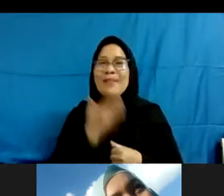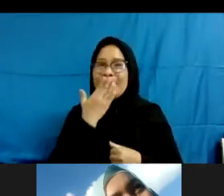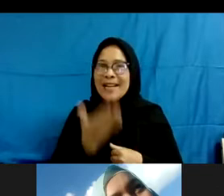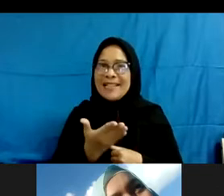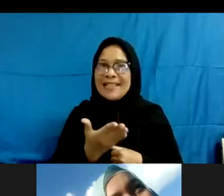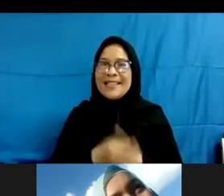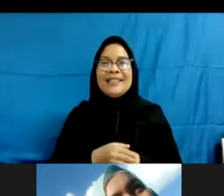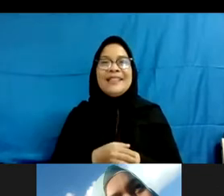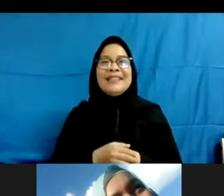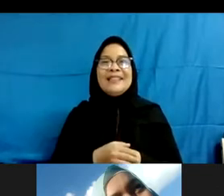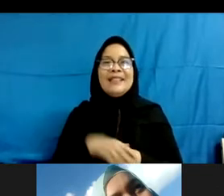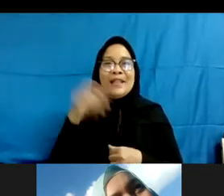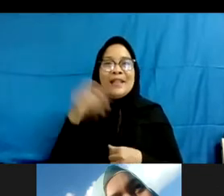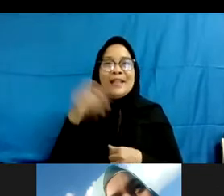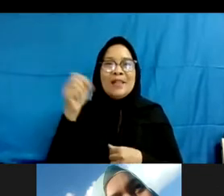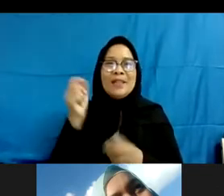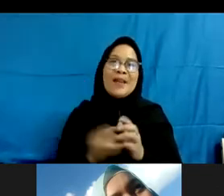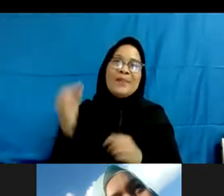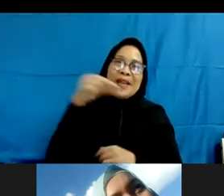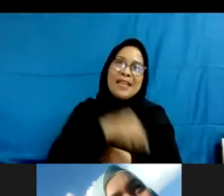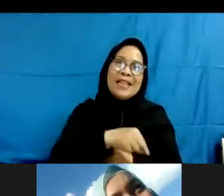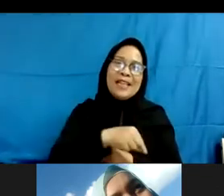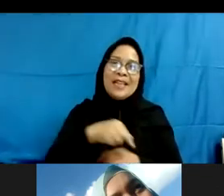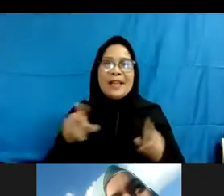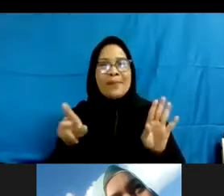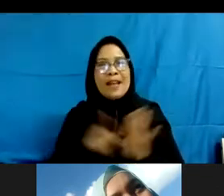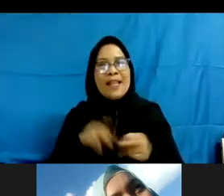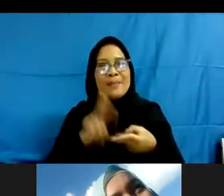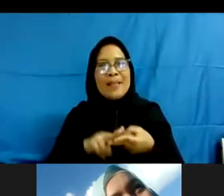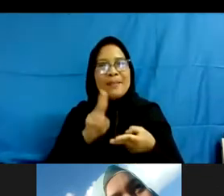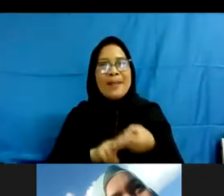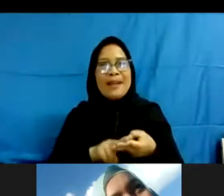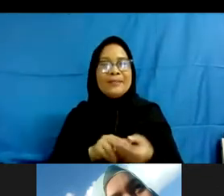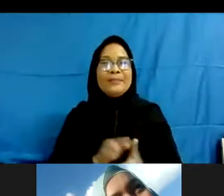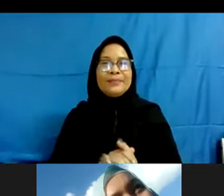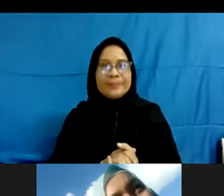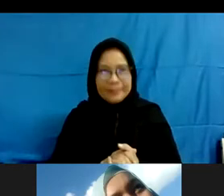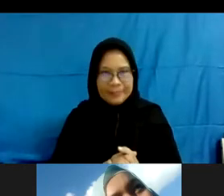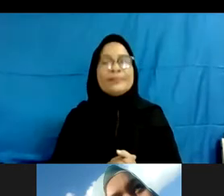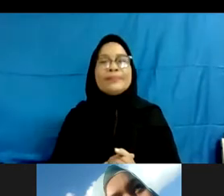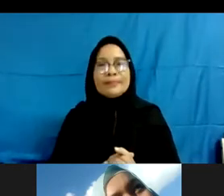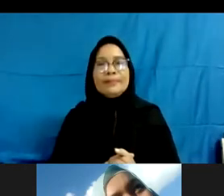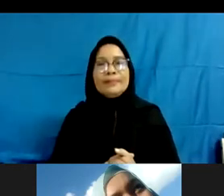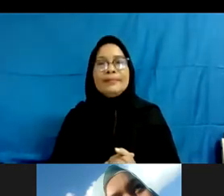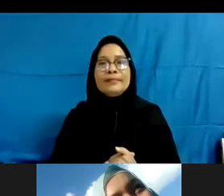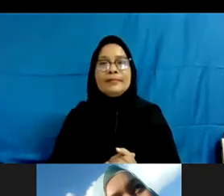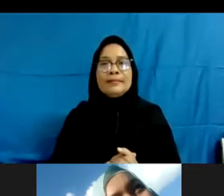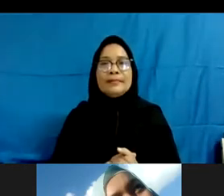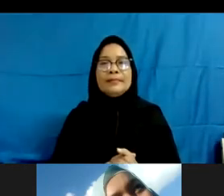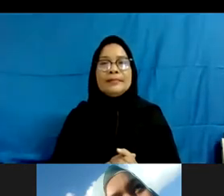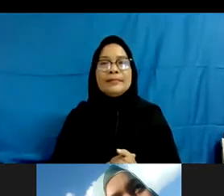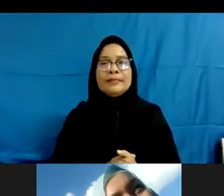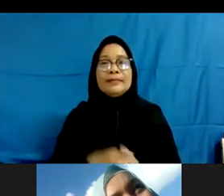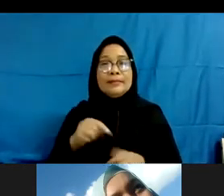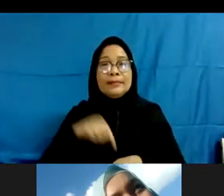bisa diberi kesempatan lagi untuk berbagi di sini kepada rekan-rekan. Ya, di sini ketika temanya